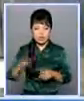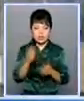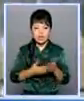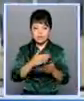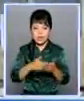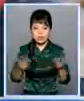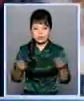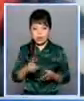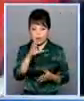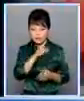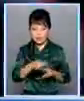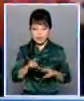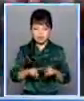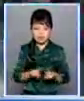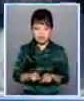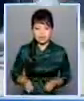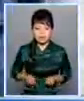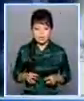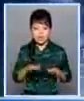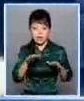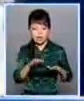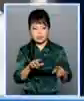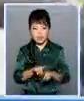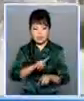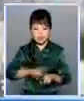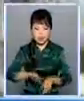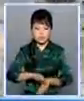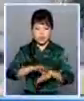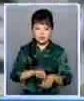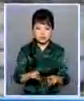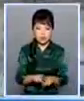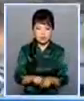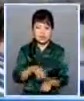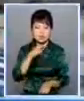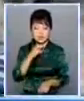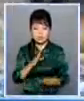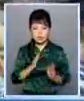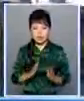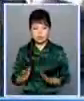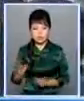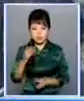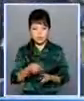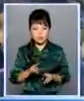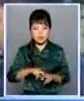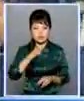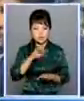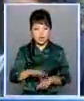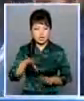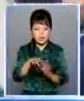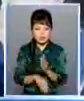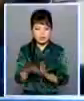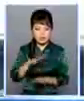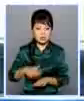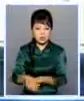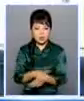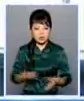мақсатында терроризмге қарсы операция жарияланып, оны өткізу аймағында ерекше құқықтық режим енгізілді. Жақын маңдағы тұрғындар қауіпсіз